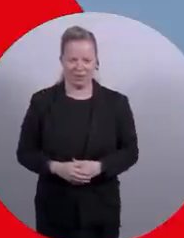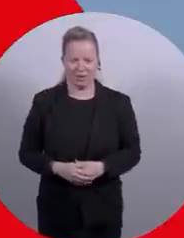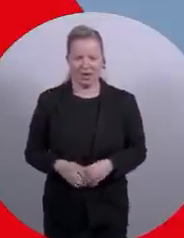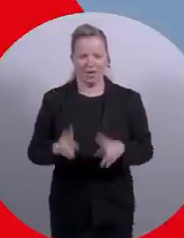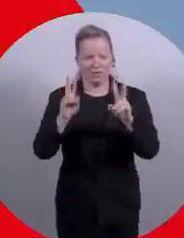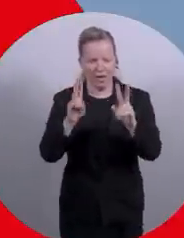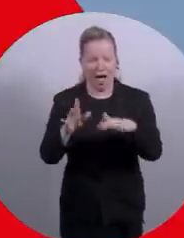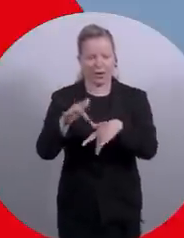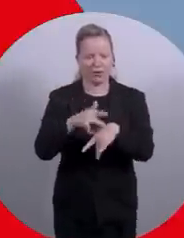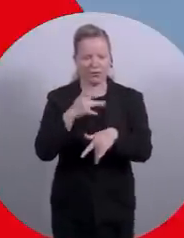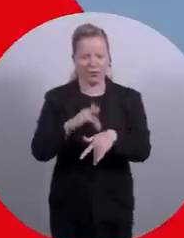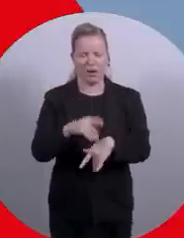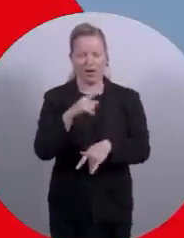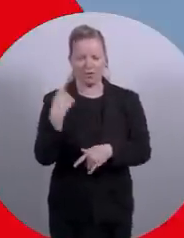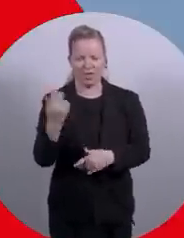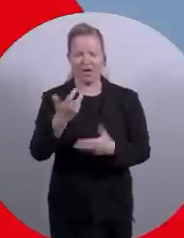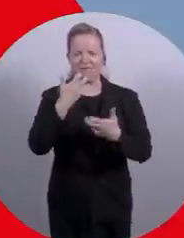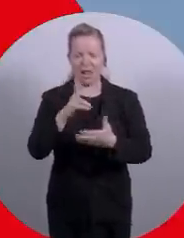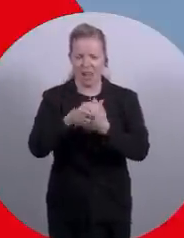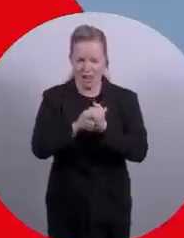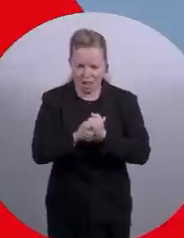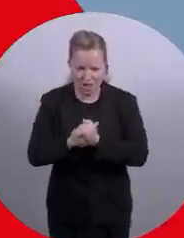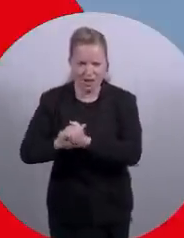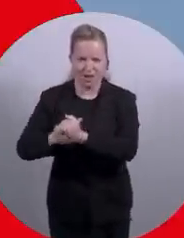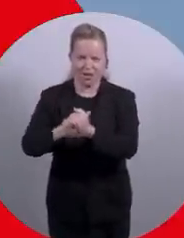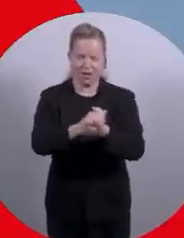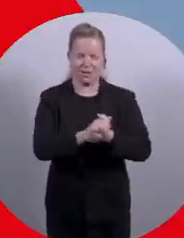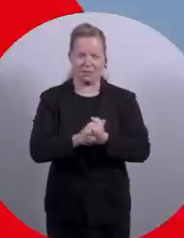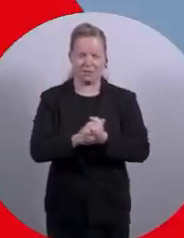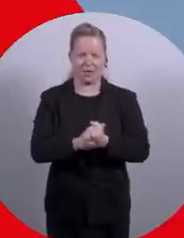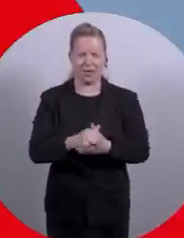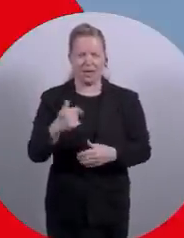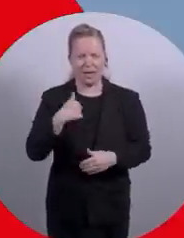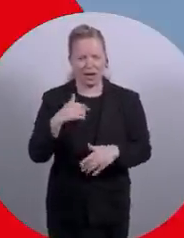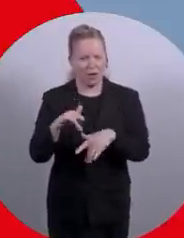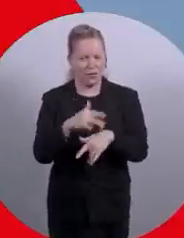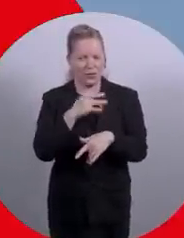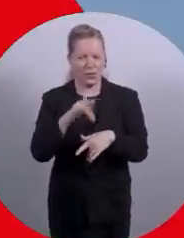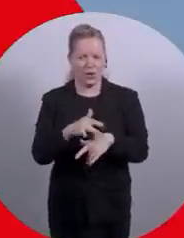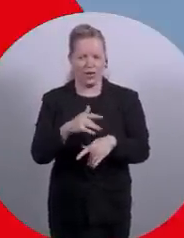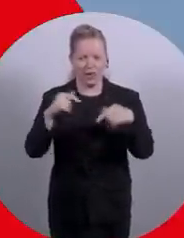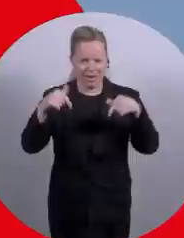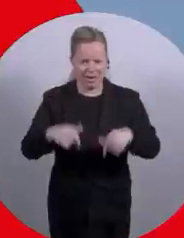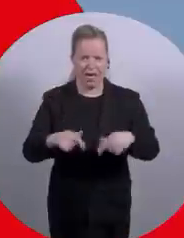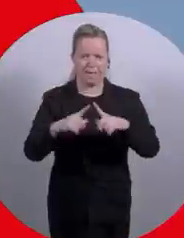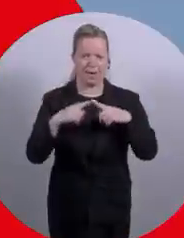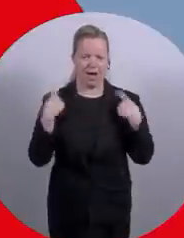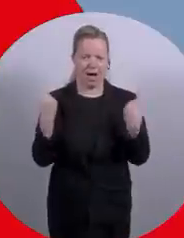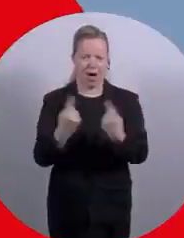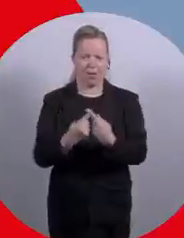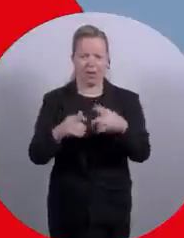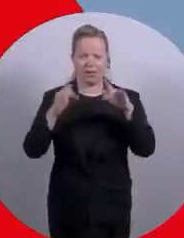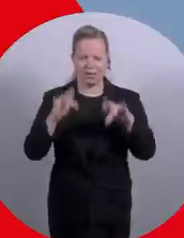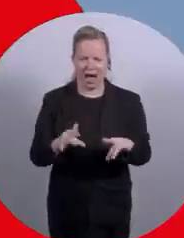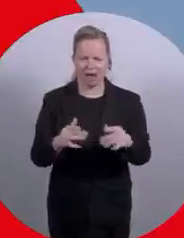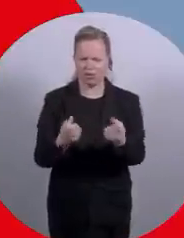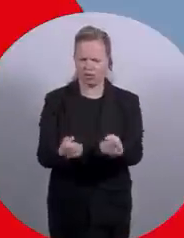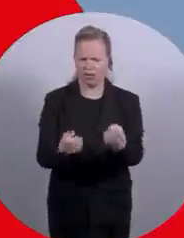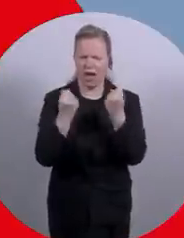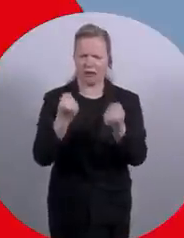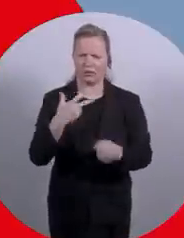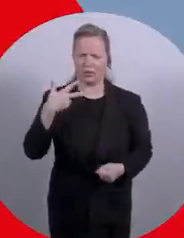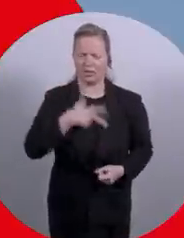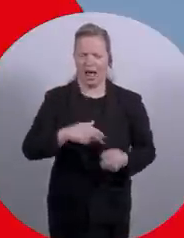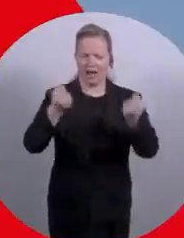wollen eine Geschlossenheit weil ich das Gefühl habe in diesem Raum ist so eine starke